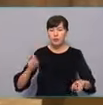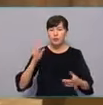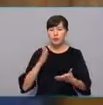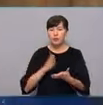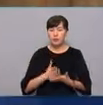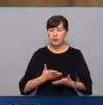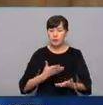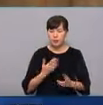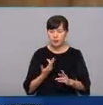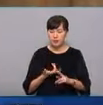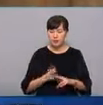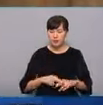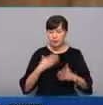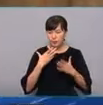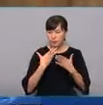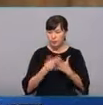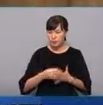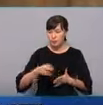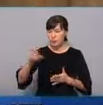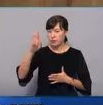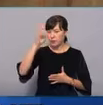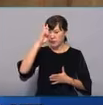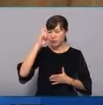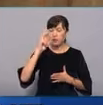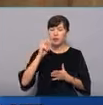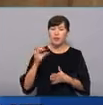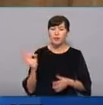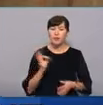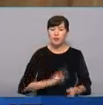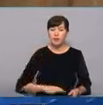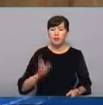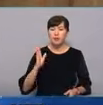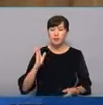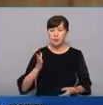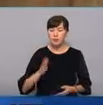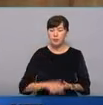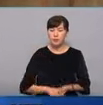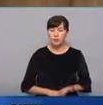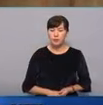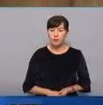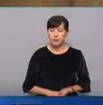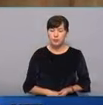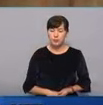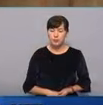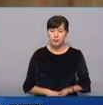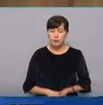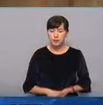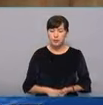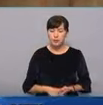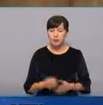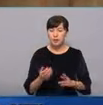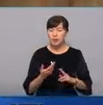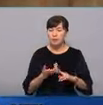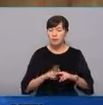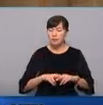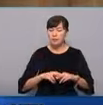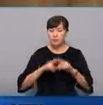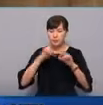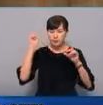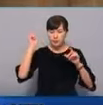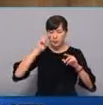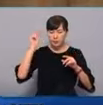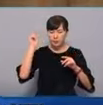біз оны өзіміздің елімізде қолданысқа енгіземіз деген үміттеміз. Ал енді мұны осы білім